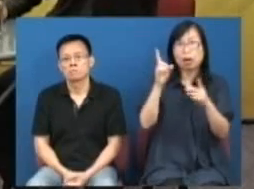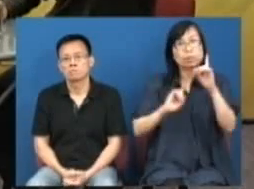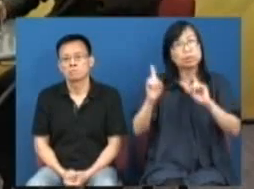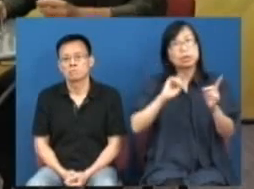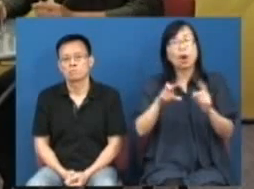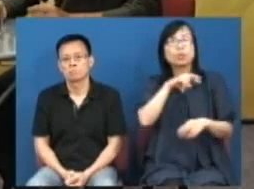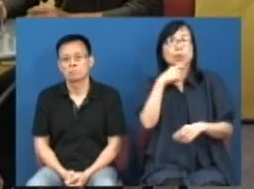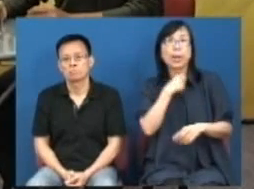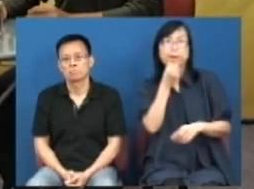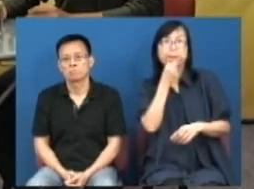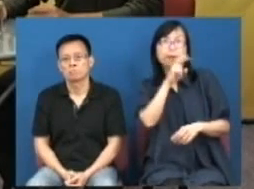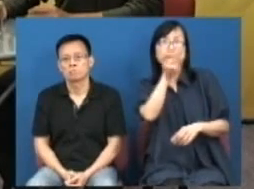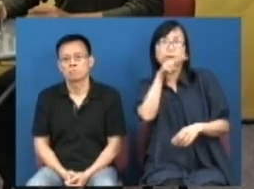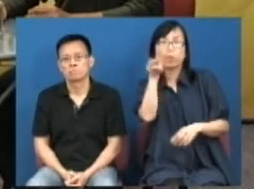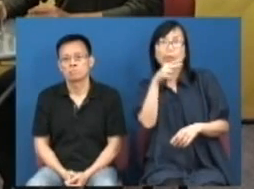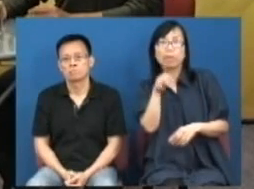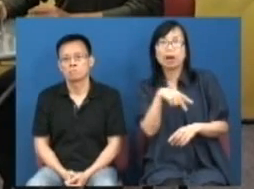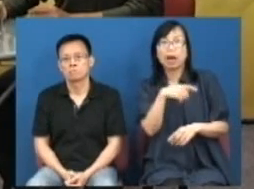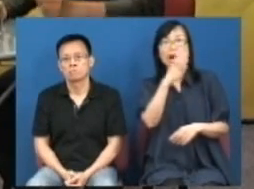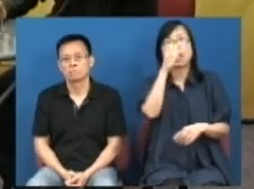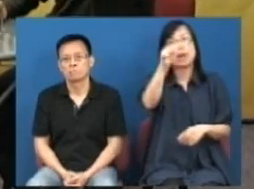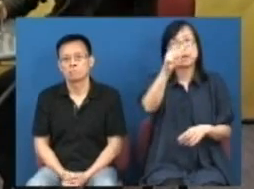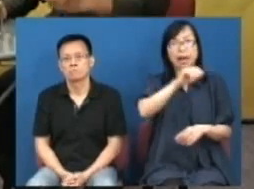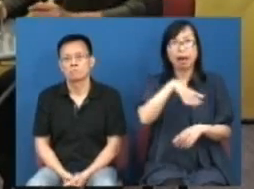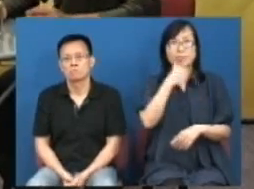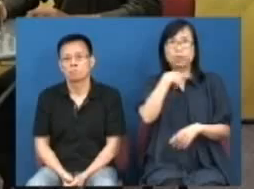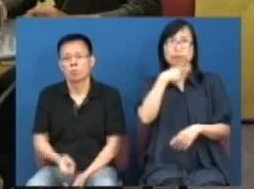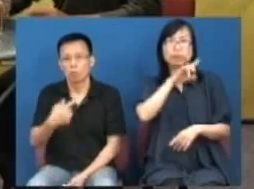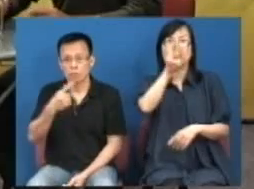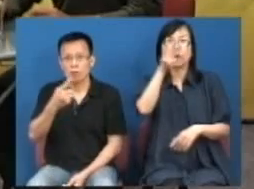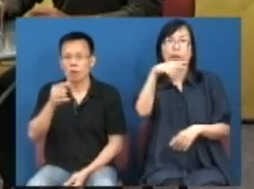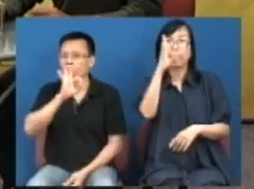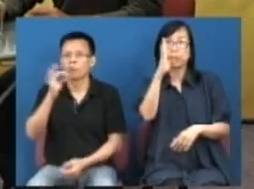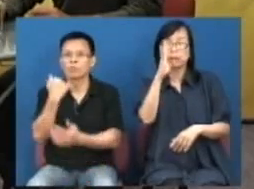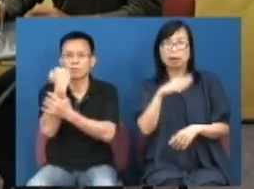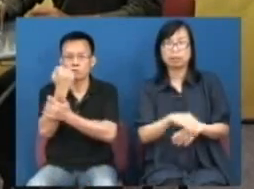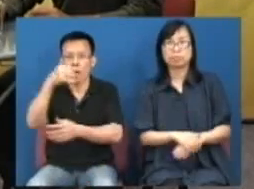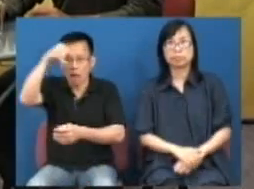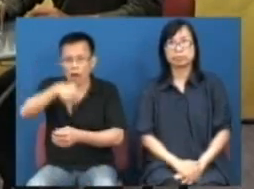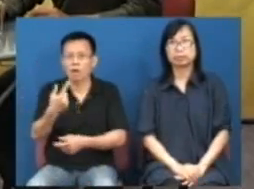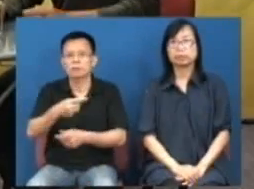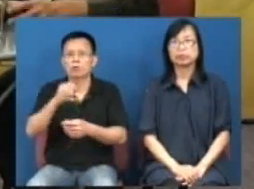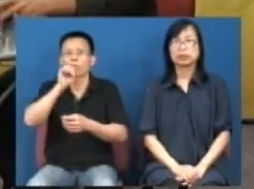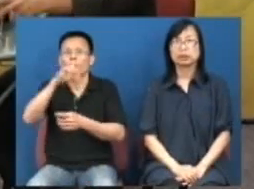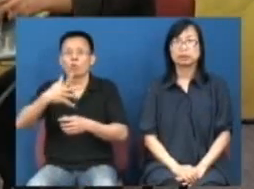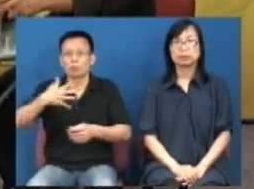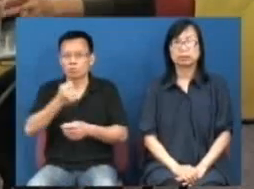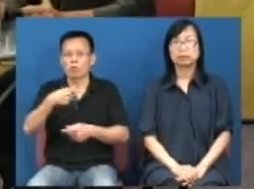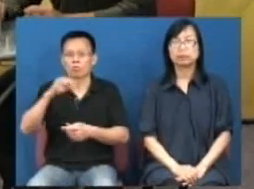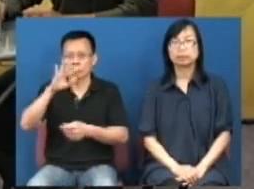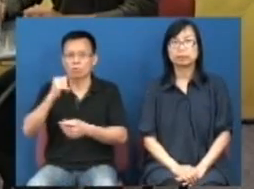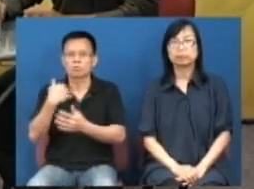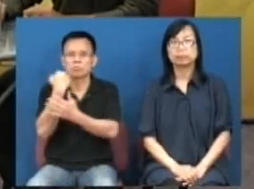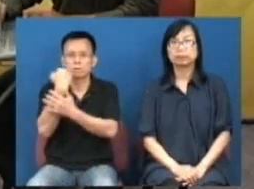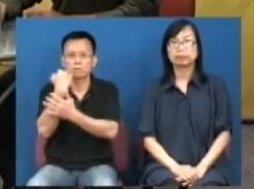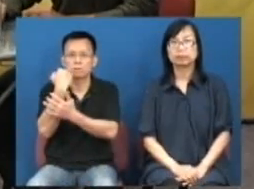中意揾阿 A， 唔中意揾阿 B。甚至鬧衰有啲， 我而家就唔會投訴，不過等下一任嘅廣播處長上任之後，我就投訴啦。